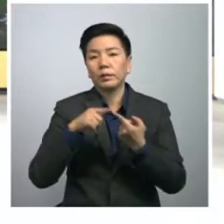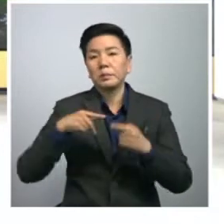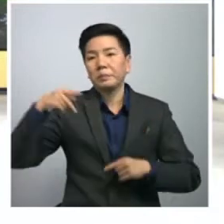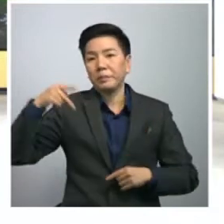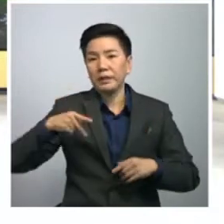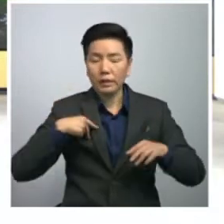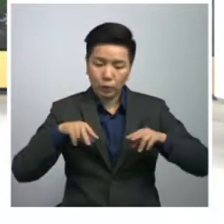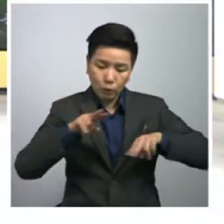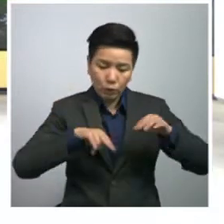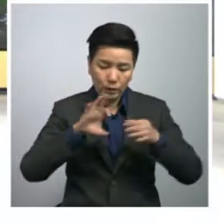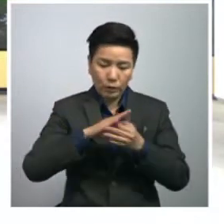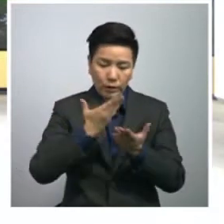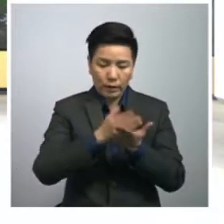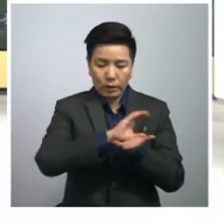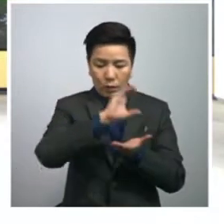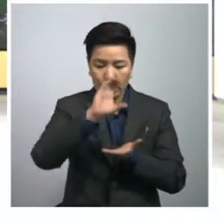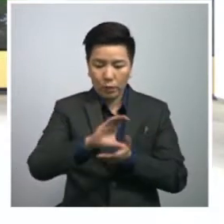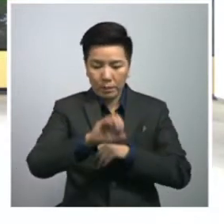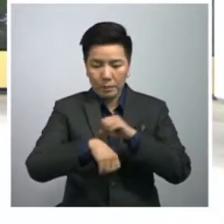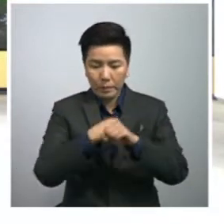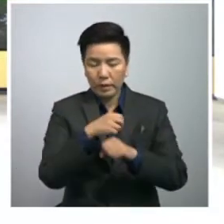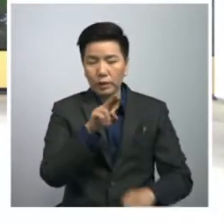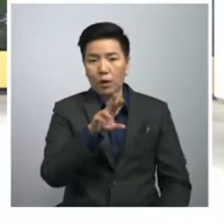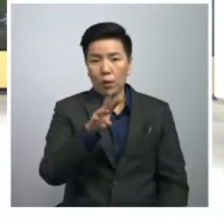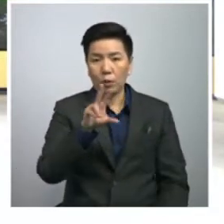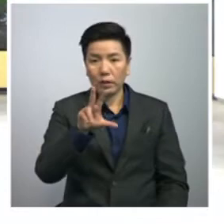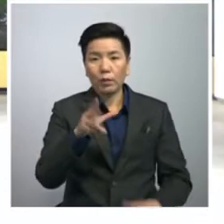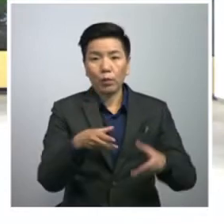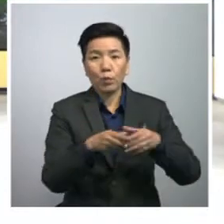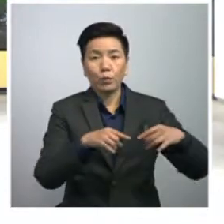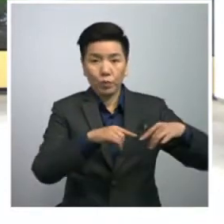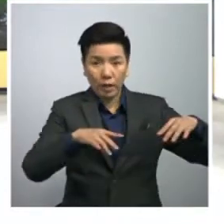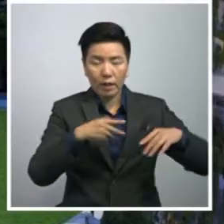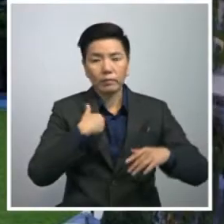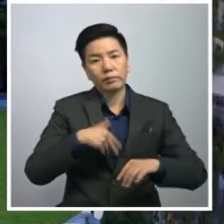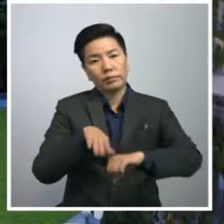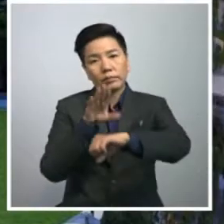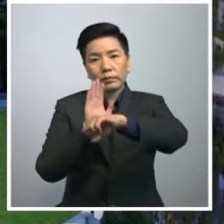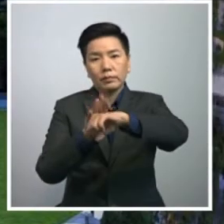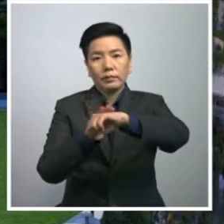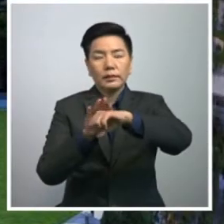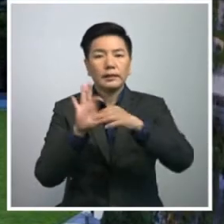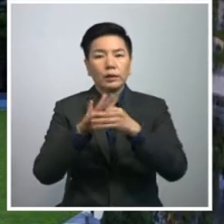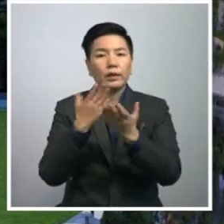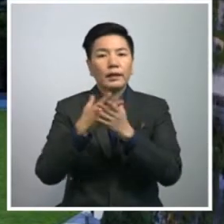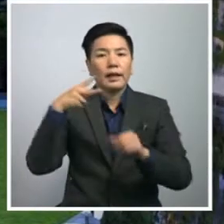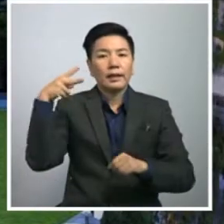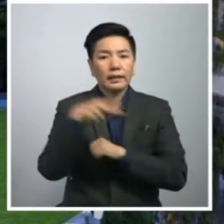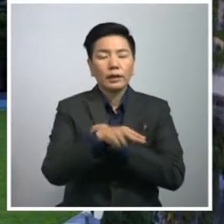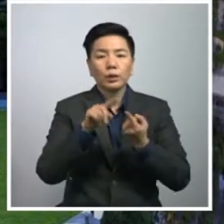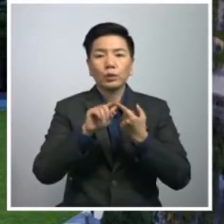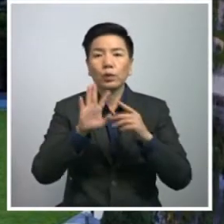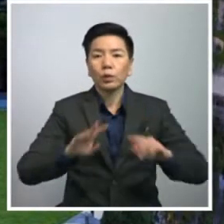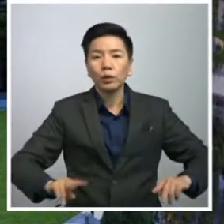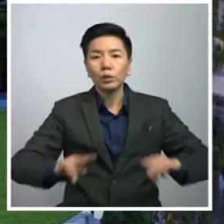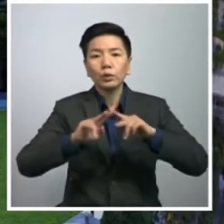ณาร่างงบประมาณปี63การโอนงบประมาณซี่ของฝ่ายค้านนะครับก็ได้มีการท้วงติงนะครับเรื่องของการตัดงบของกระทรวงสาธารณสุ